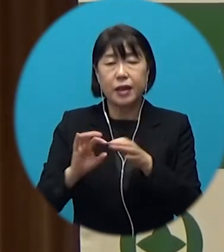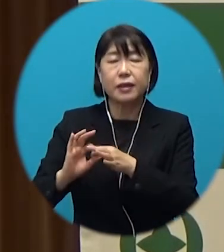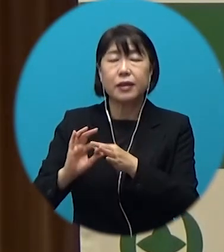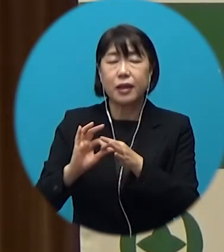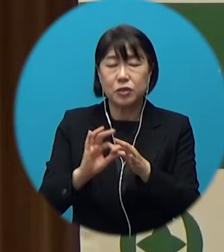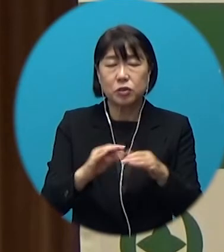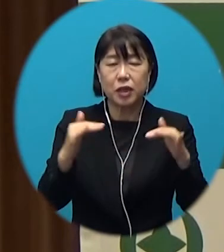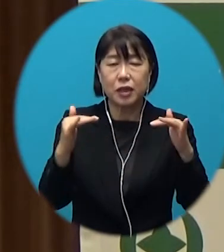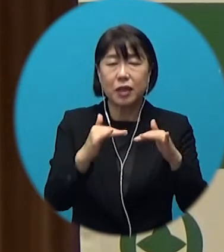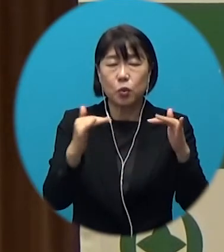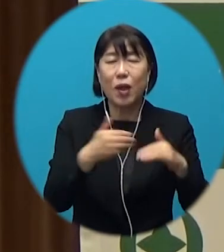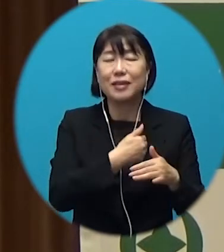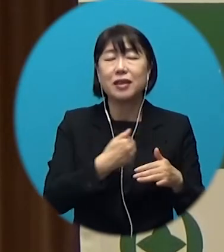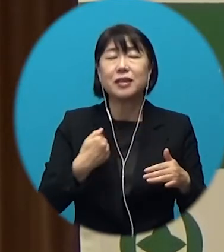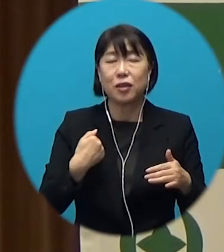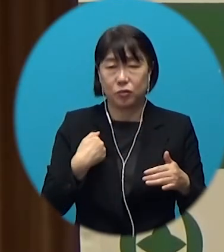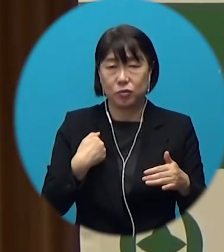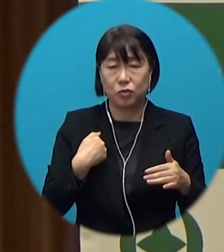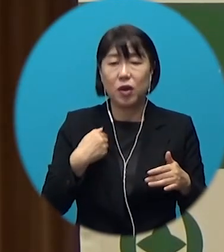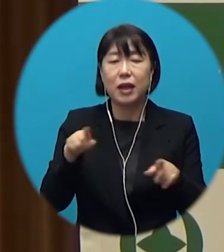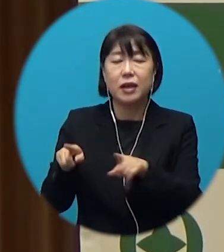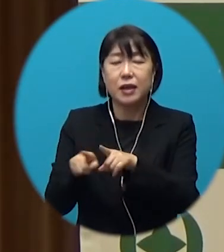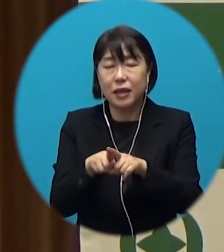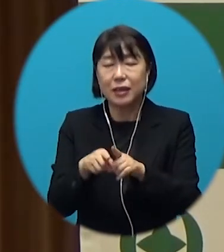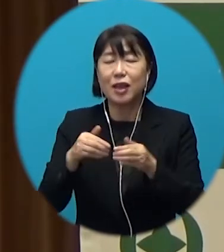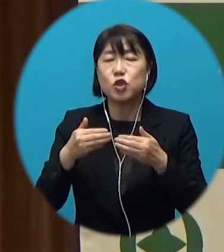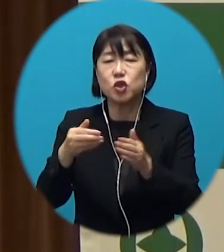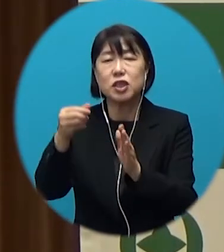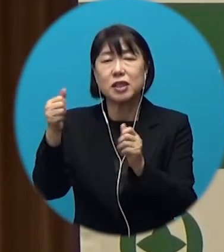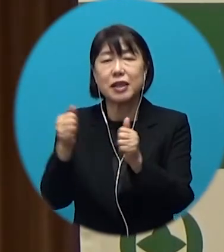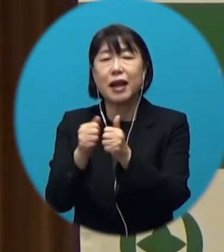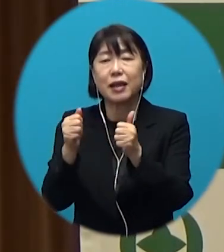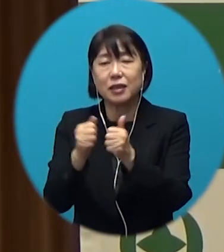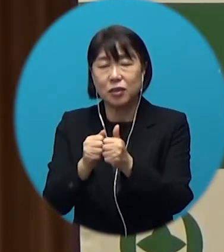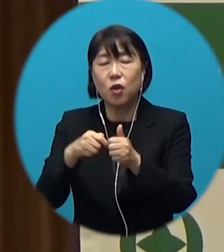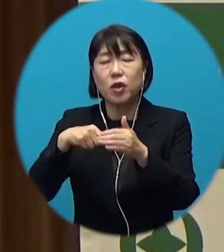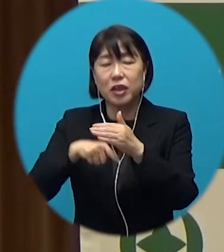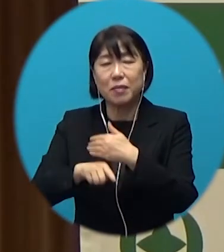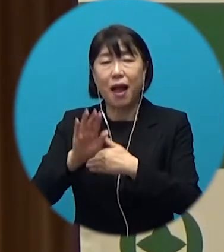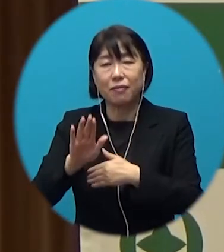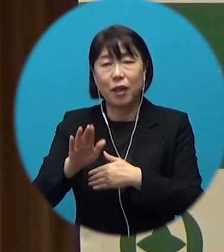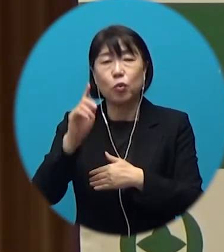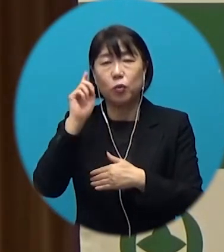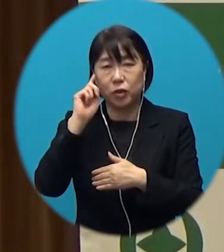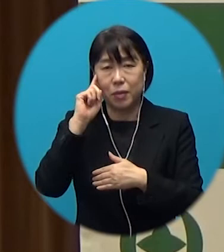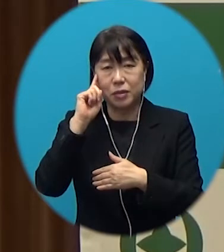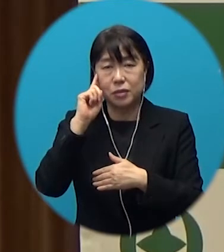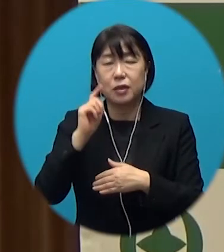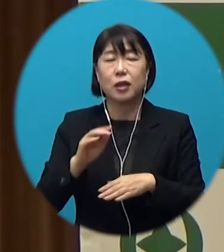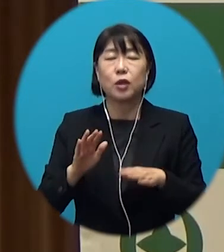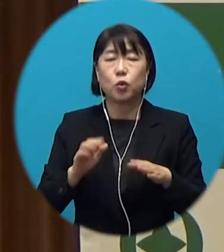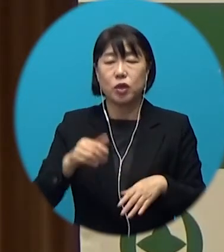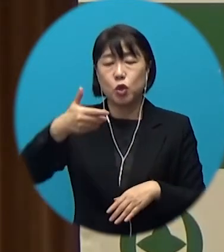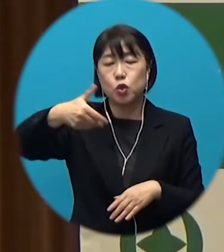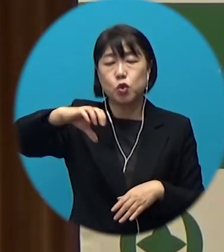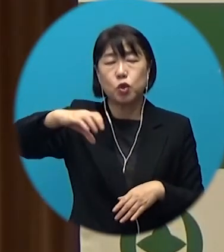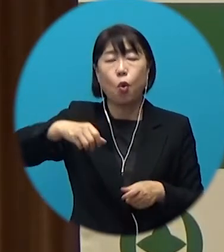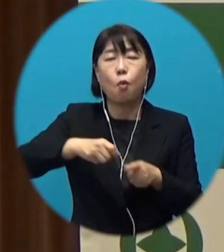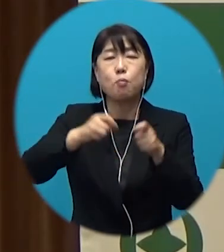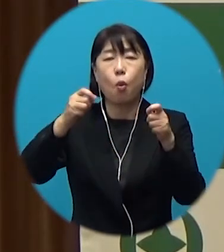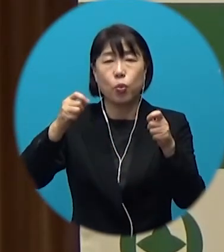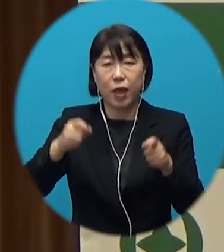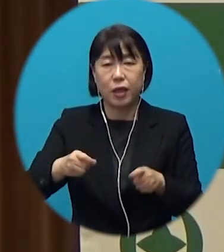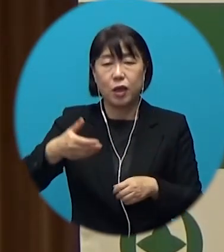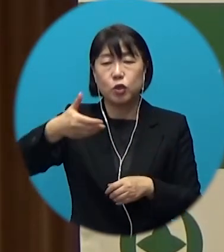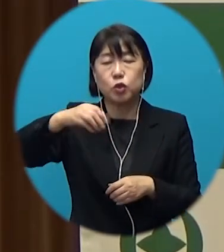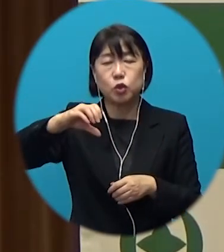ているということが連携する力のポイントだではないかなと思っております。特に水道問題、水道の経